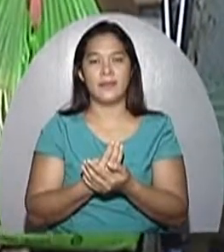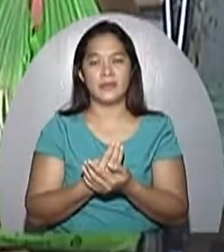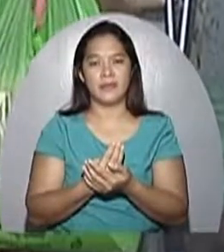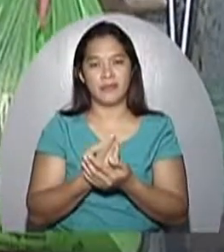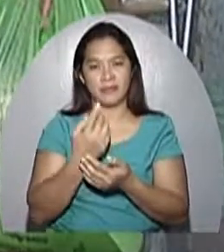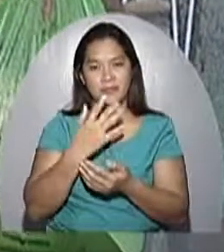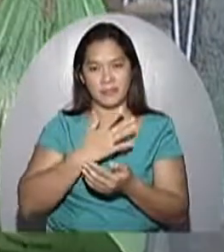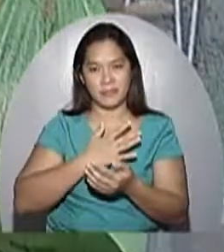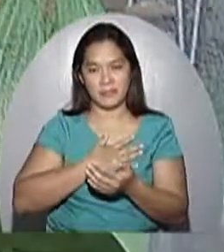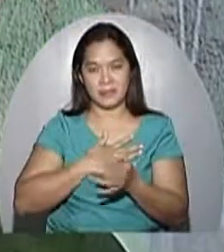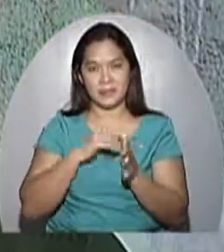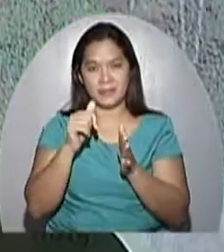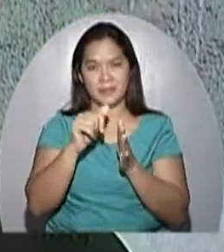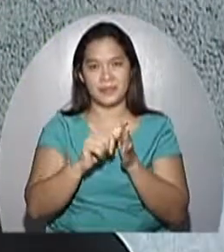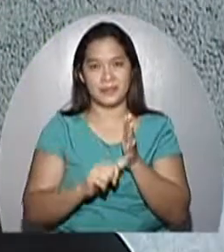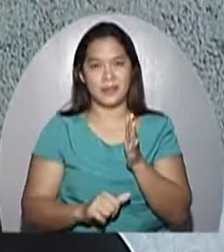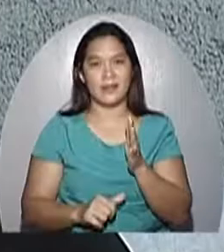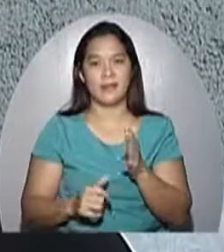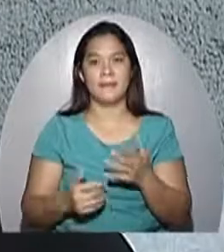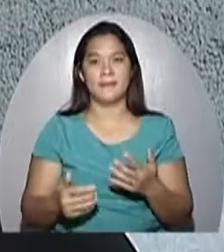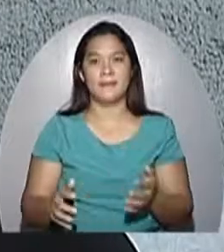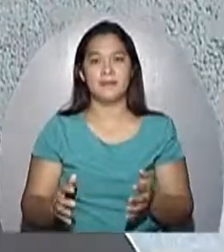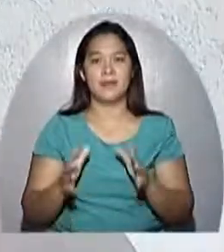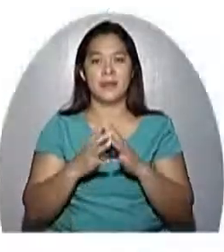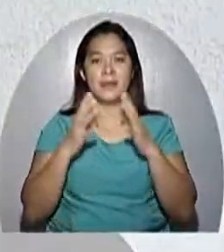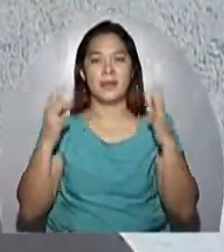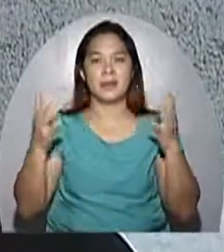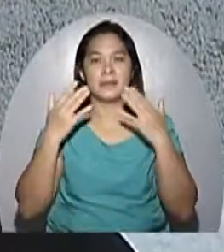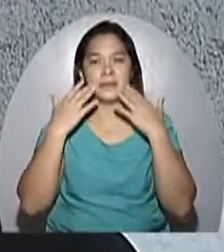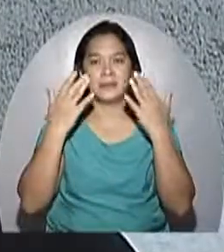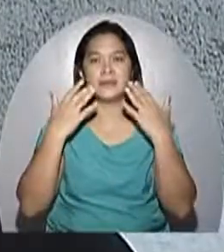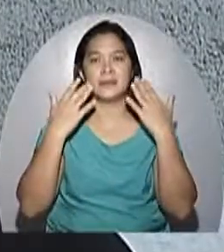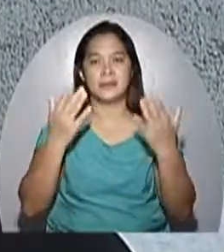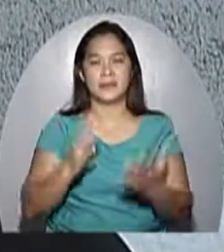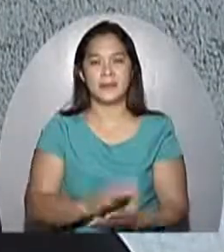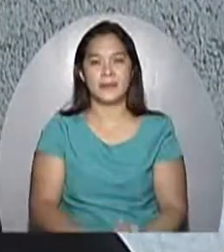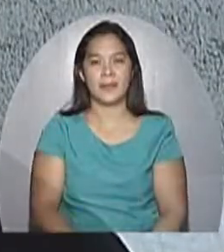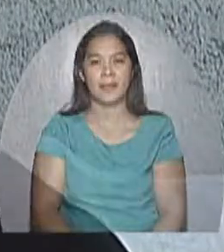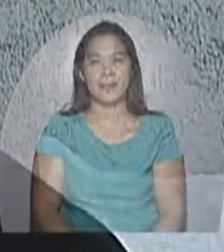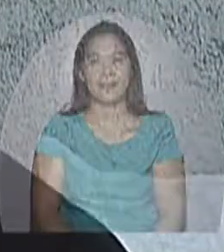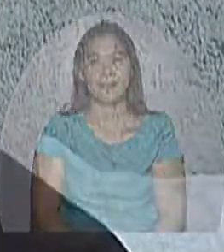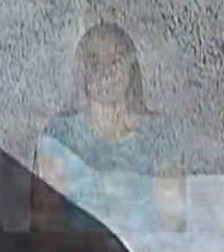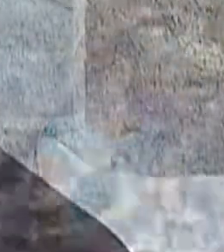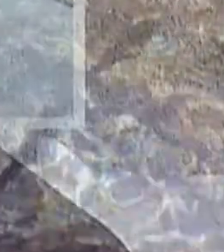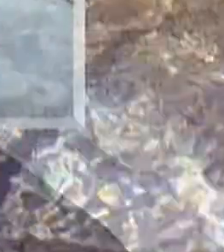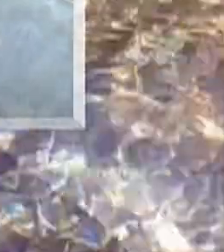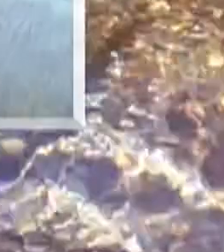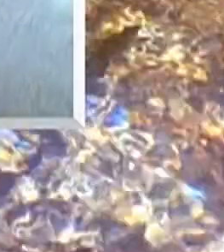pera para sa operasyon ko. Yun lang po. Maraming salamat po.